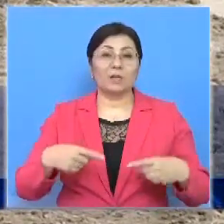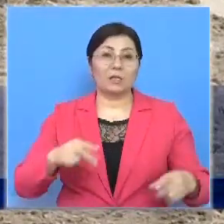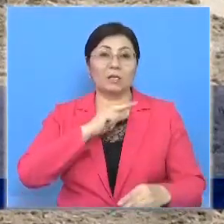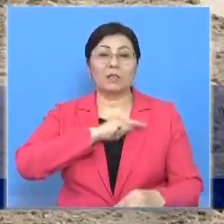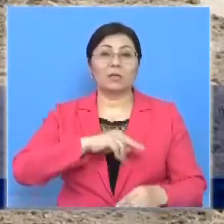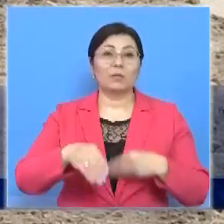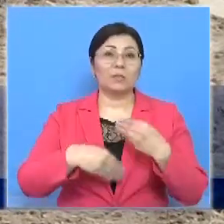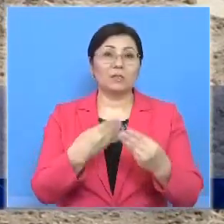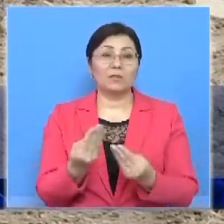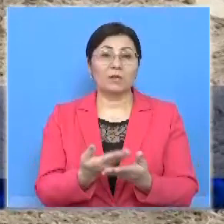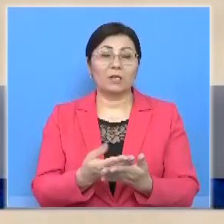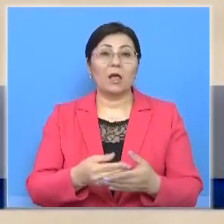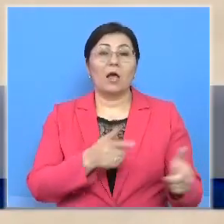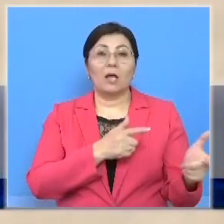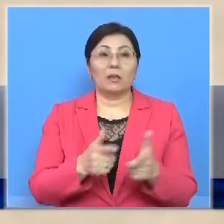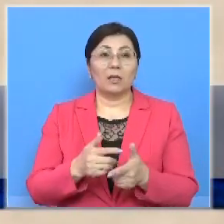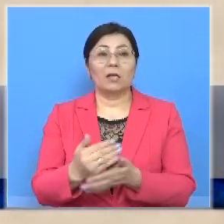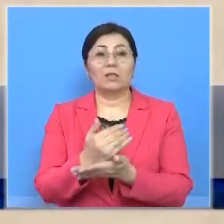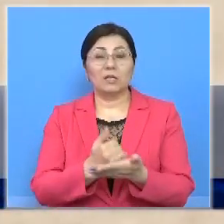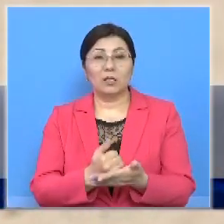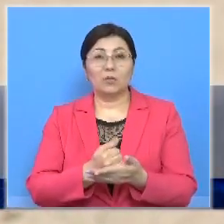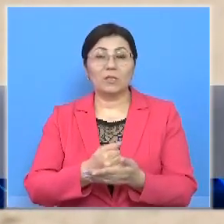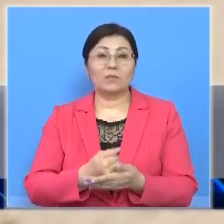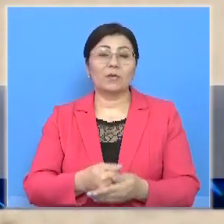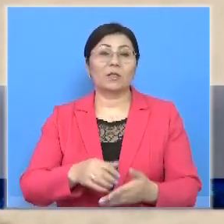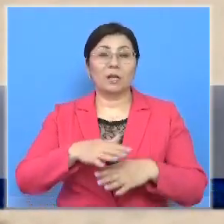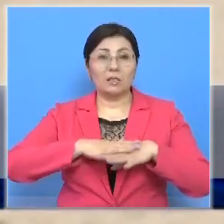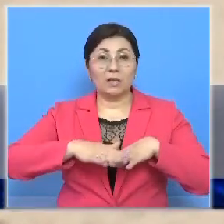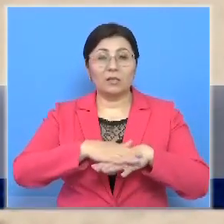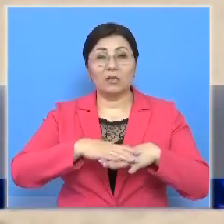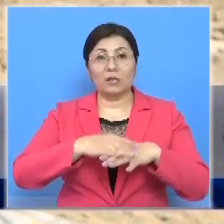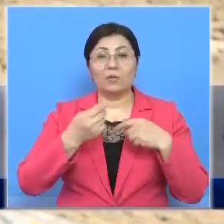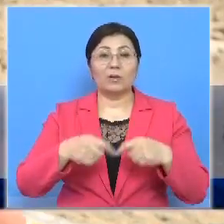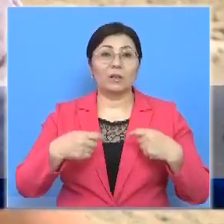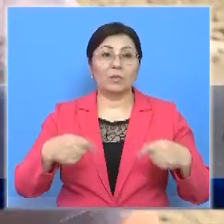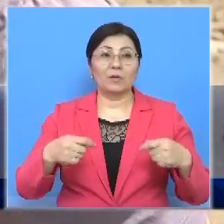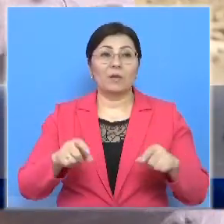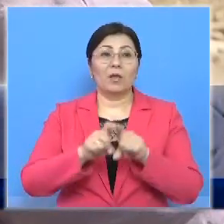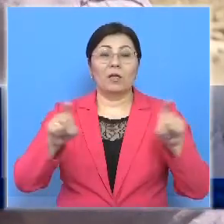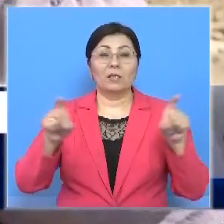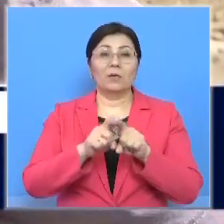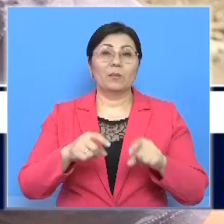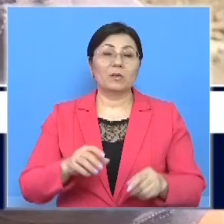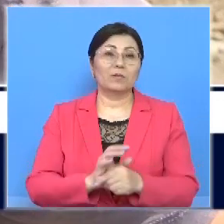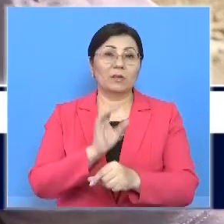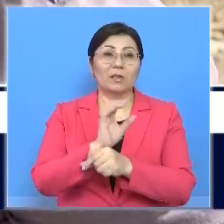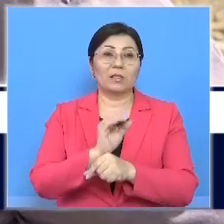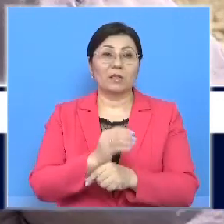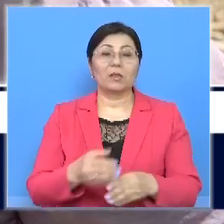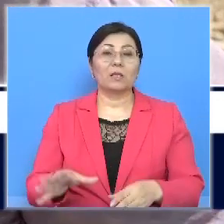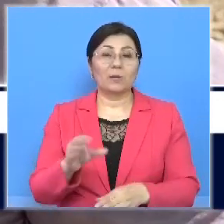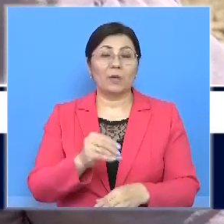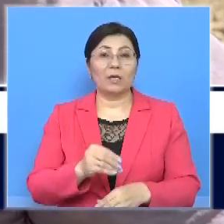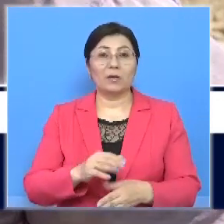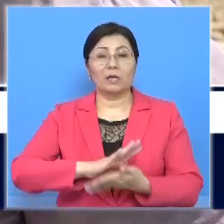еңбекпен қамтымақ. Ал дайын өнімді өткізу жағына келсек, жәрмеңкелерден бөлек дүкендерге тапсырады. Жәрмеңкеде де сатам, дүкендерге де